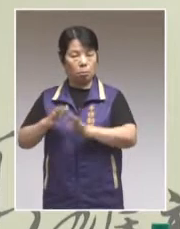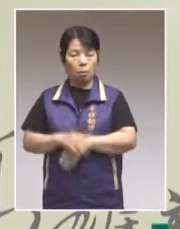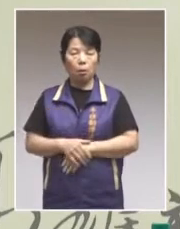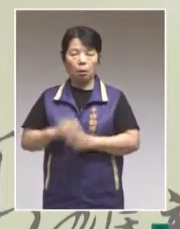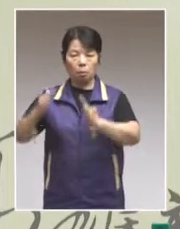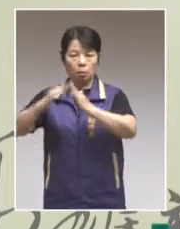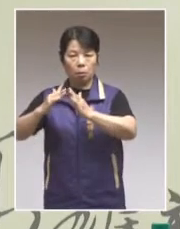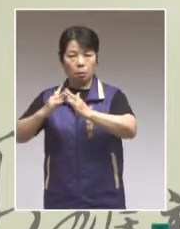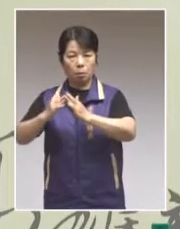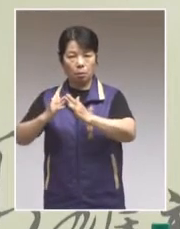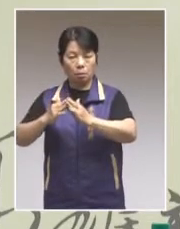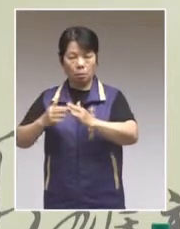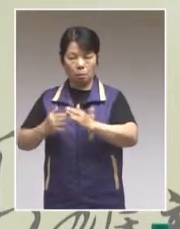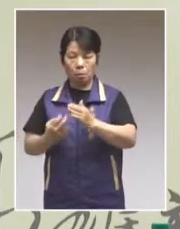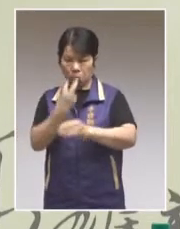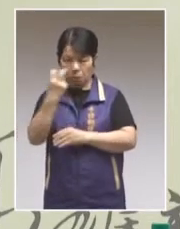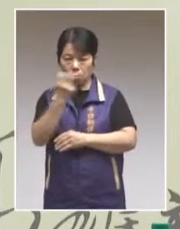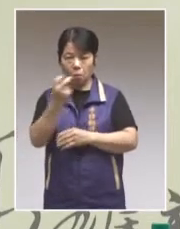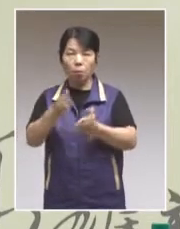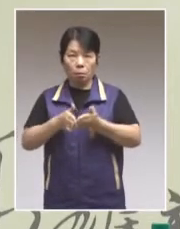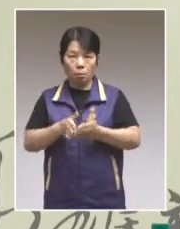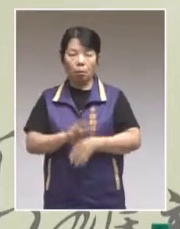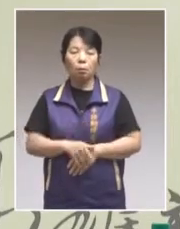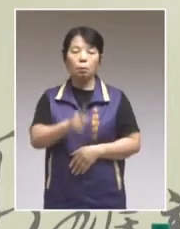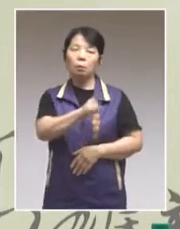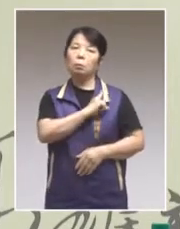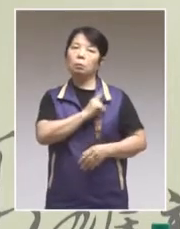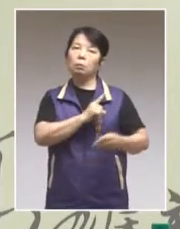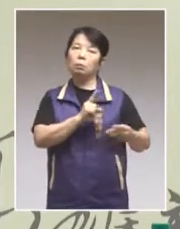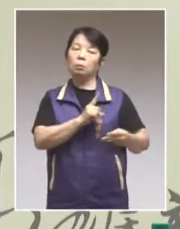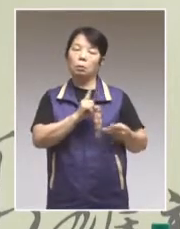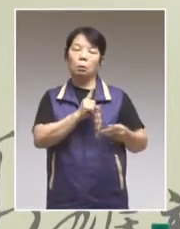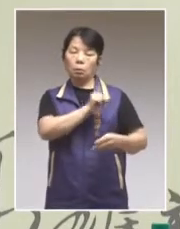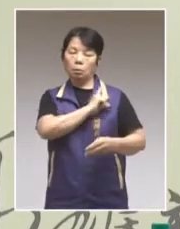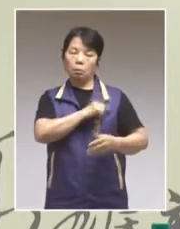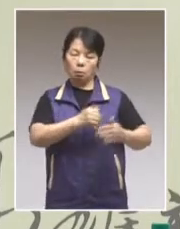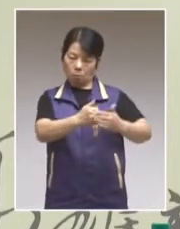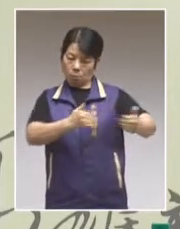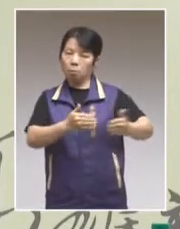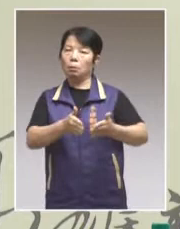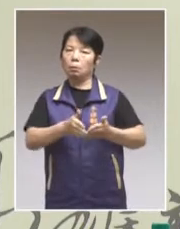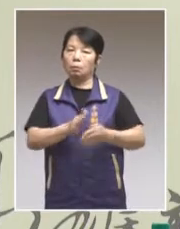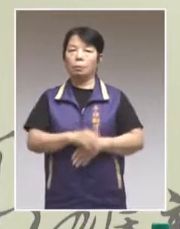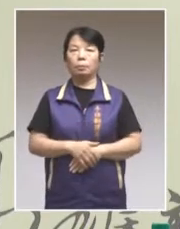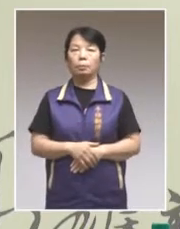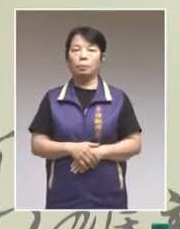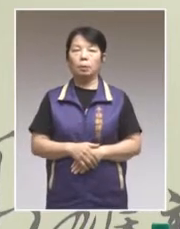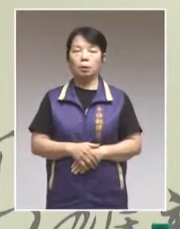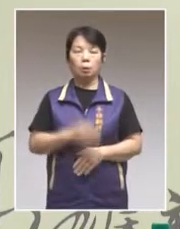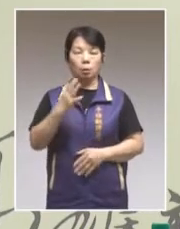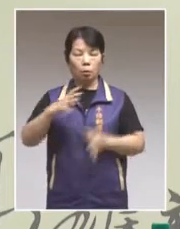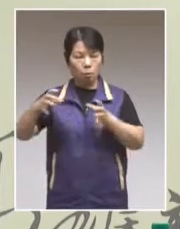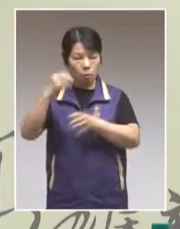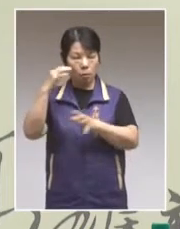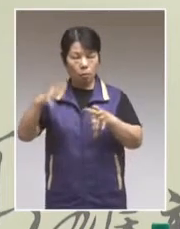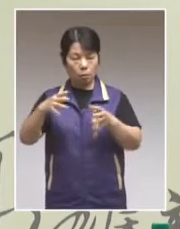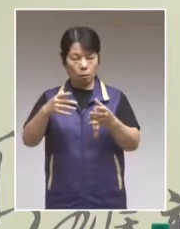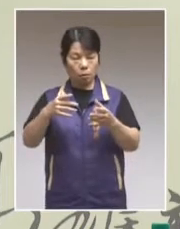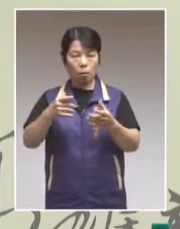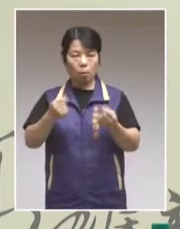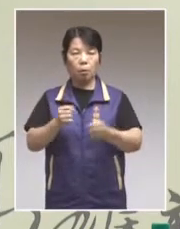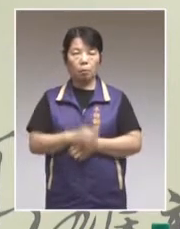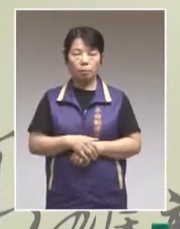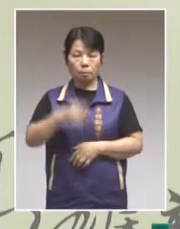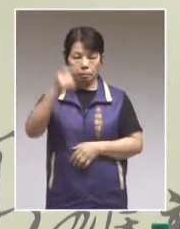家快筛，哈，但迄个时间恁嘛是爱先啊自主隔离。那自主隔离的时候呢，那同步的在大概啊